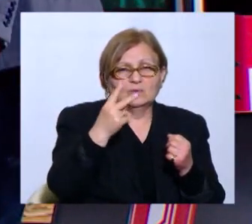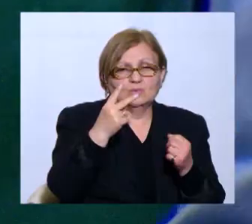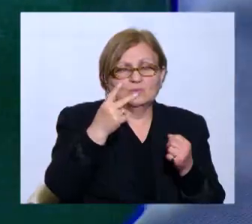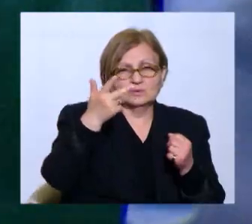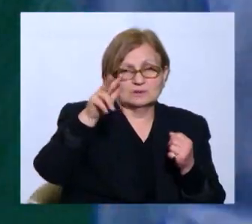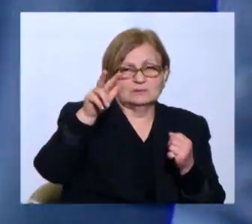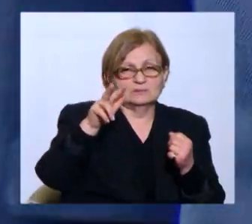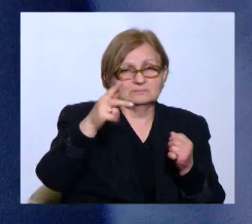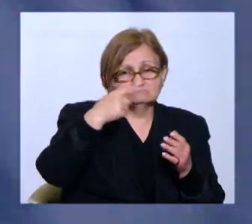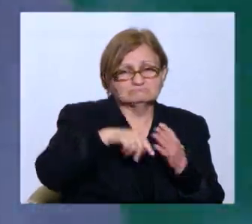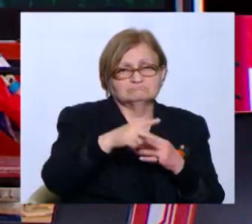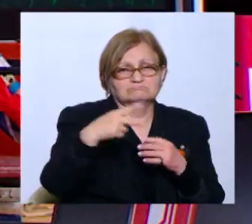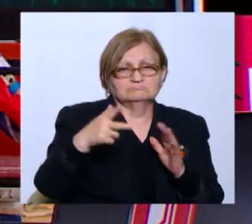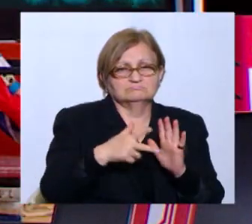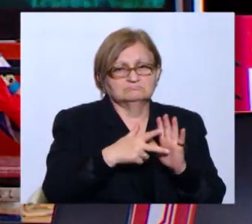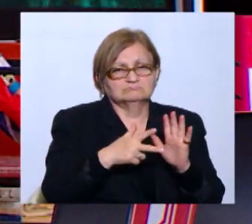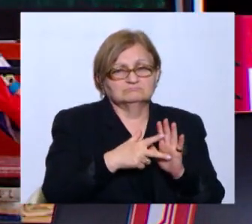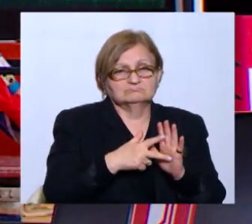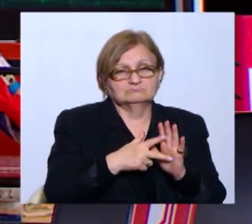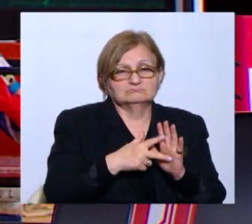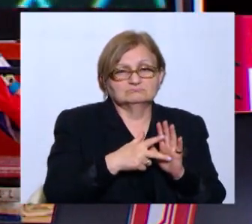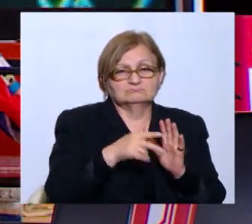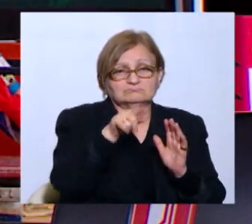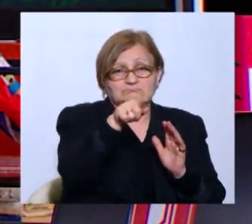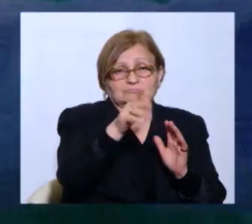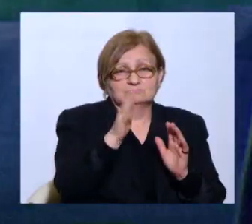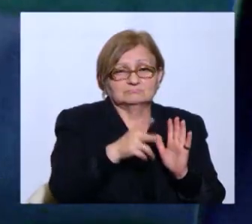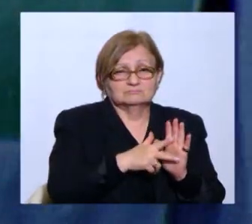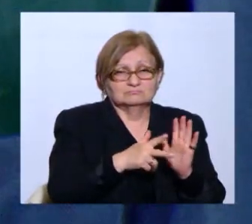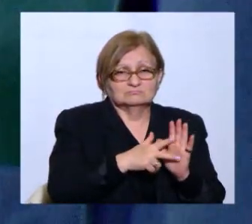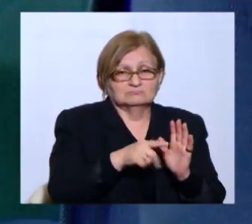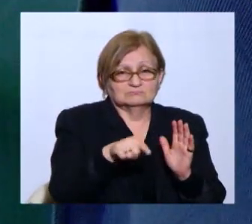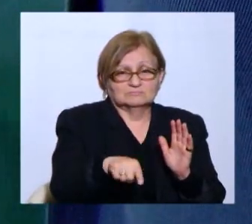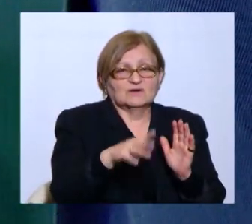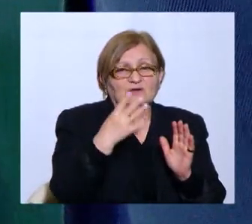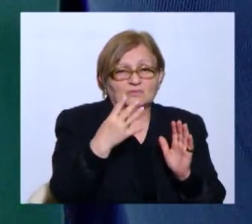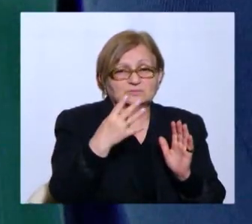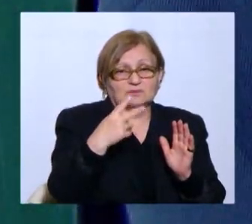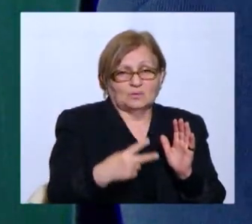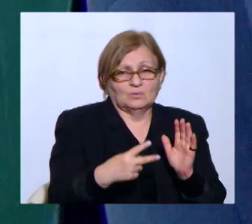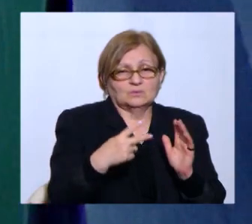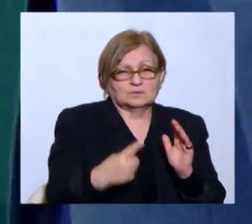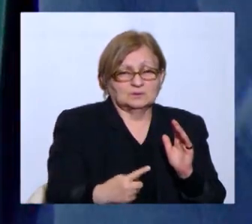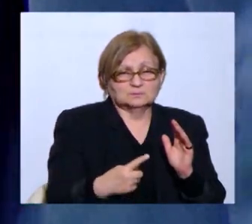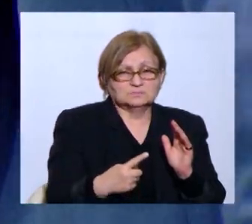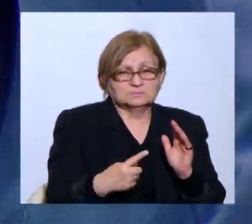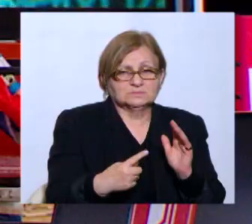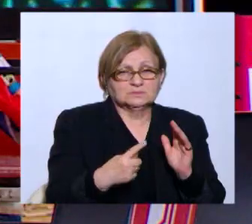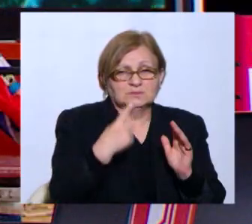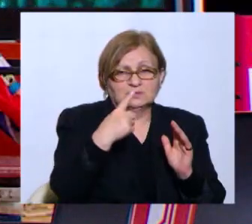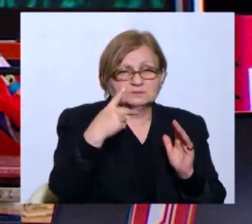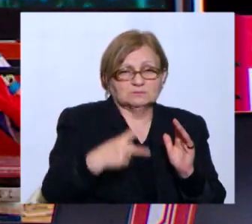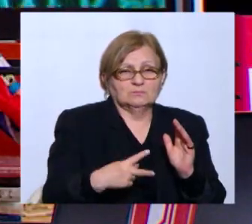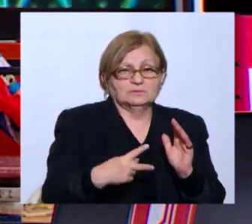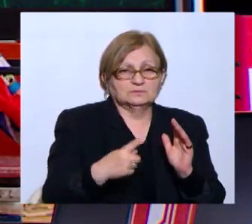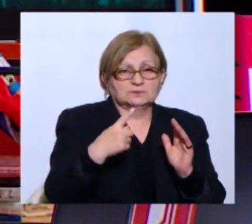ანუ რვა. შესაბამისად, აქ იქნება, გვექნება ჩვენ რვა, შესაბამისად, აქ ოთხი, ორი, ერთი, ერთი მეორედი,